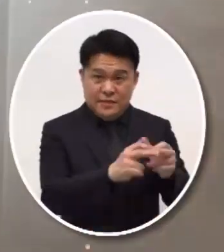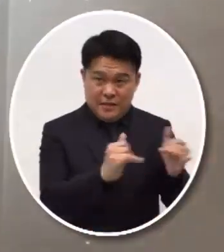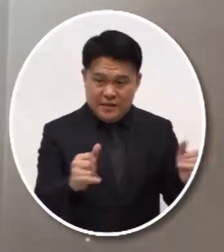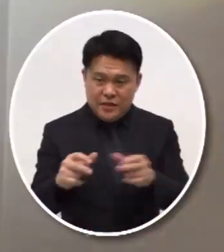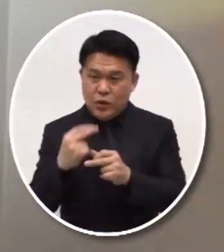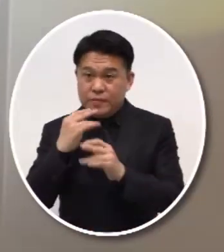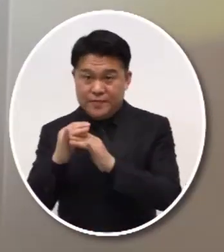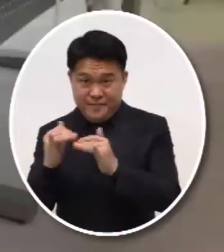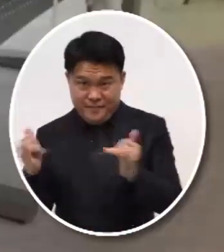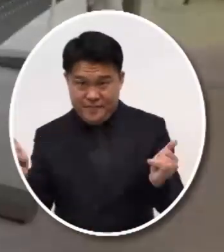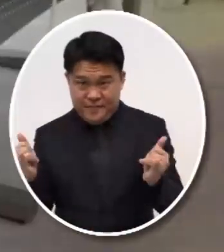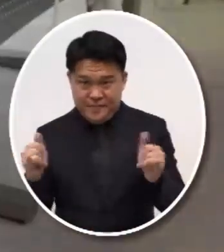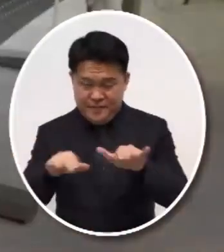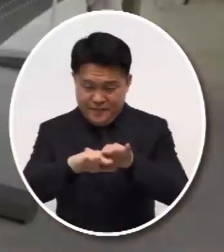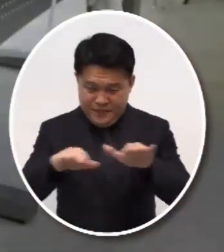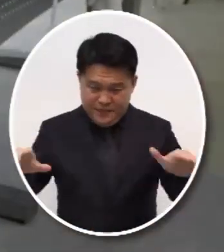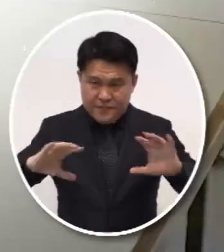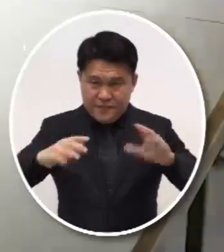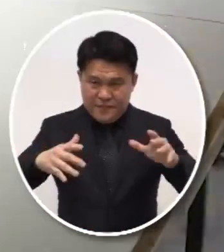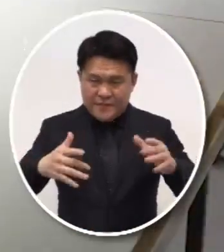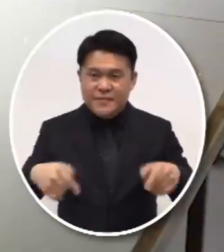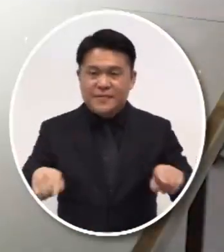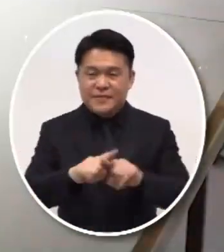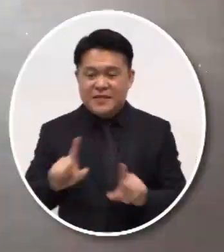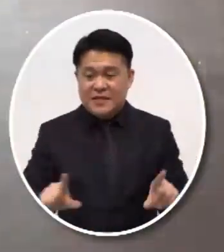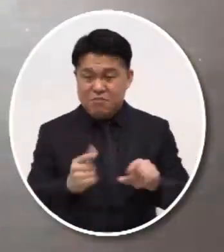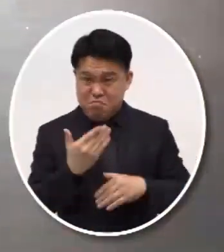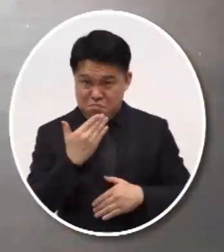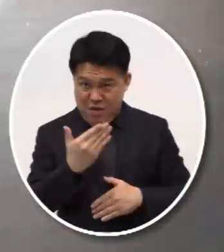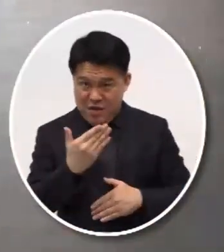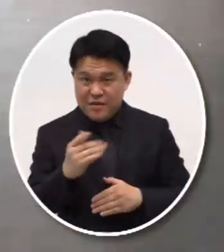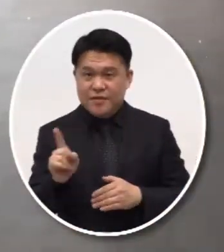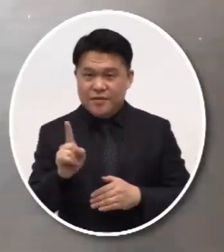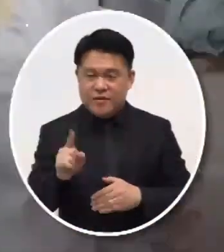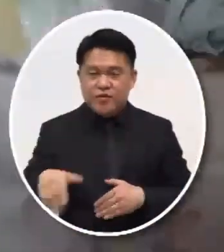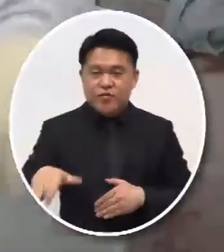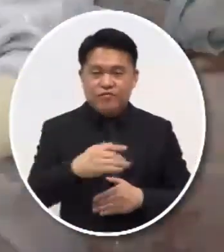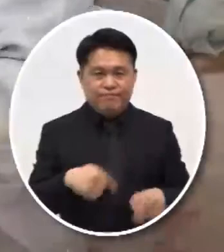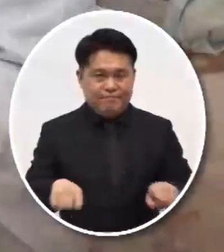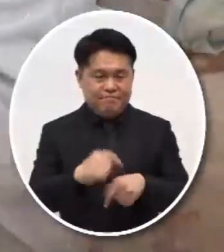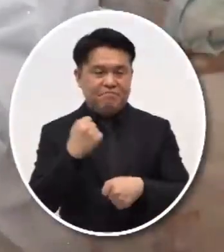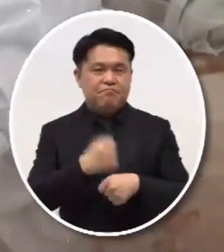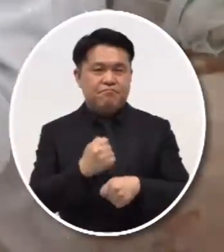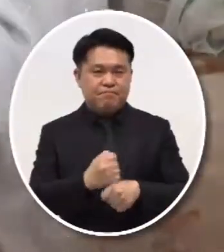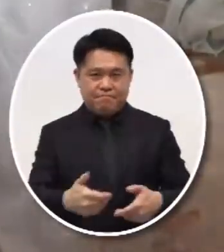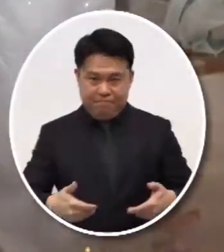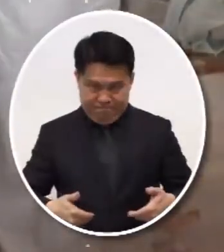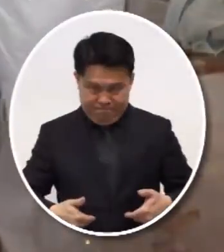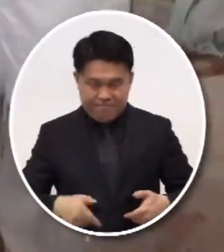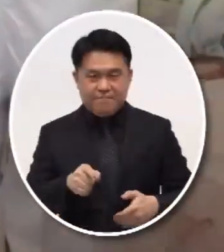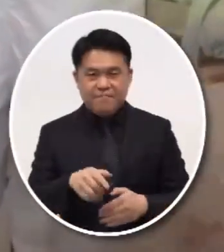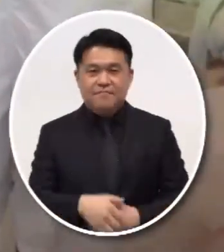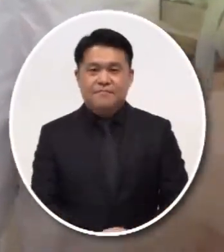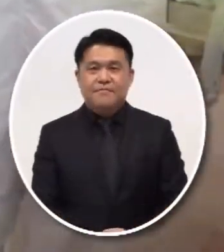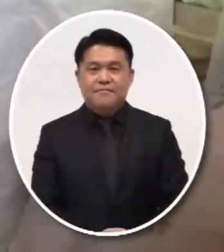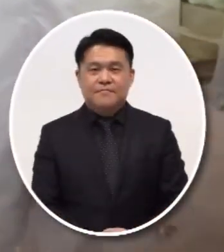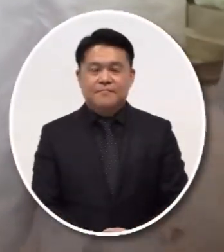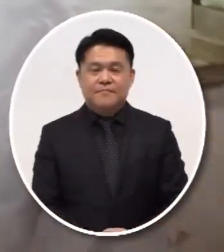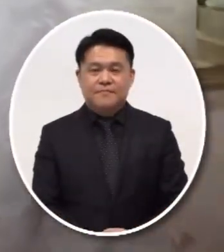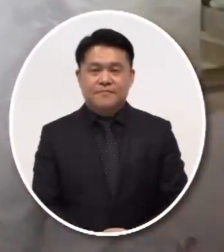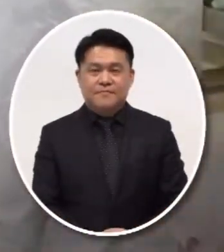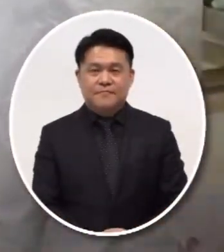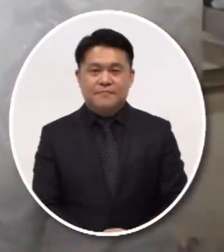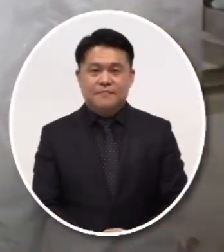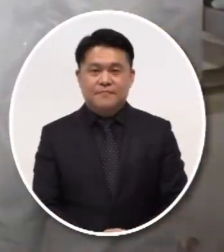장애인과 비장애인이 평등한 세상에서 함께 살아갈 수 있도록 이제 우리가 함께 만들어가야 합니다.